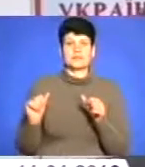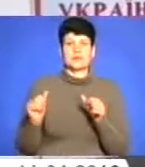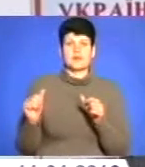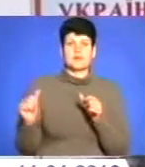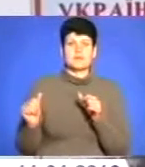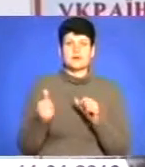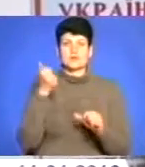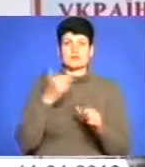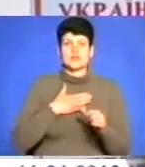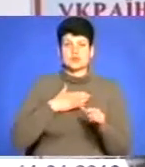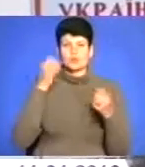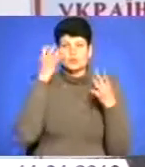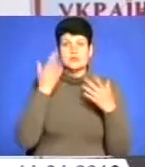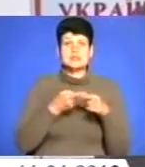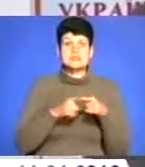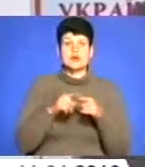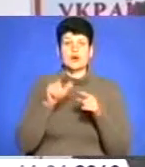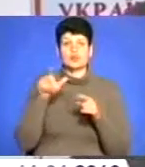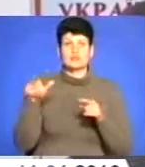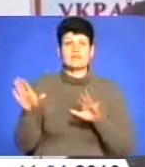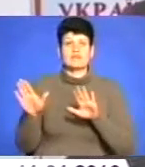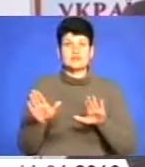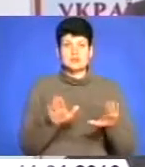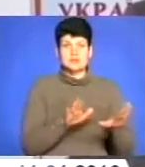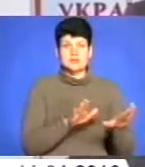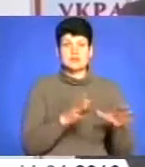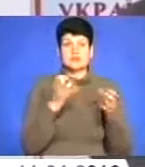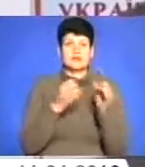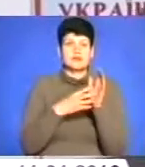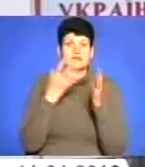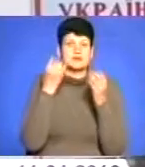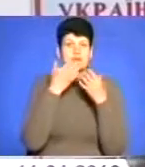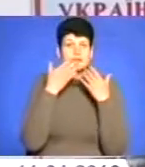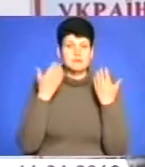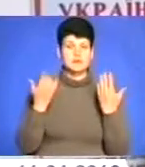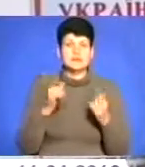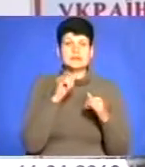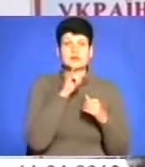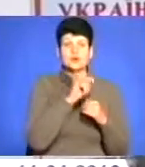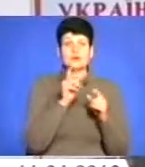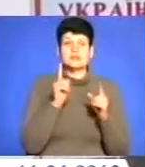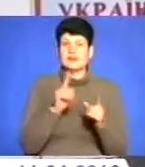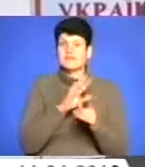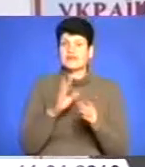І оця людина відійшла, хай з Богом спочиває, ще 9 днів немає. Для нього навіть не знайшлося